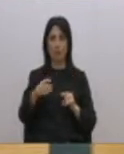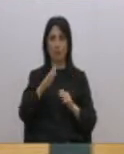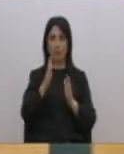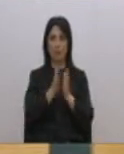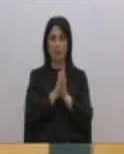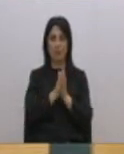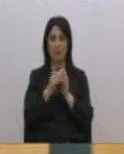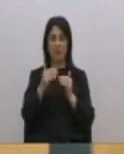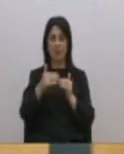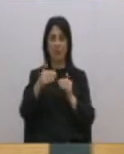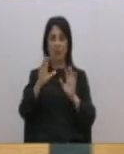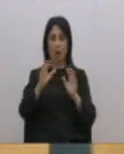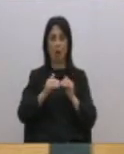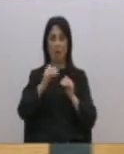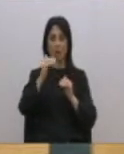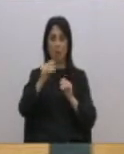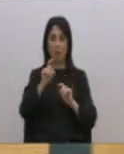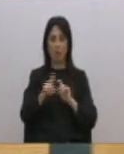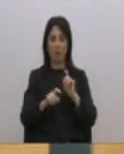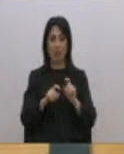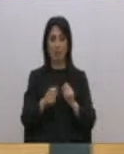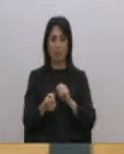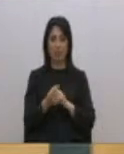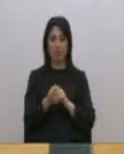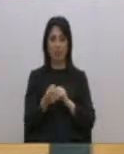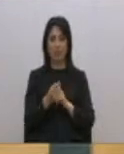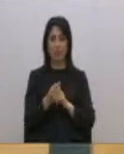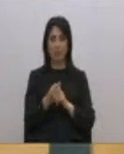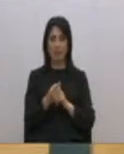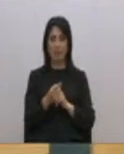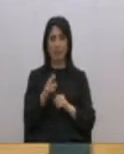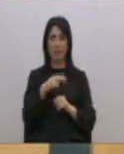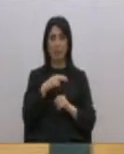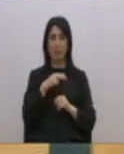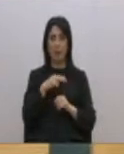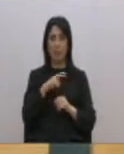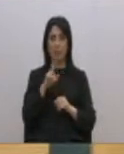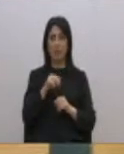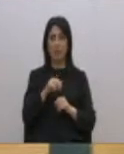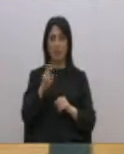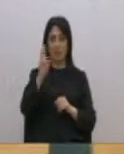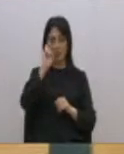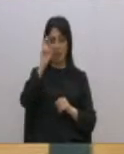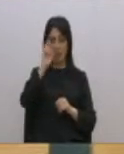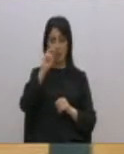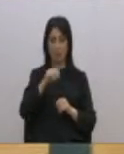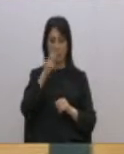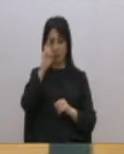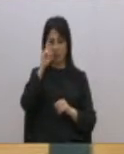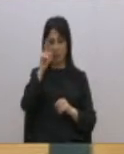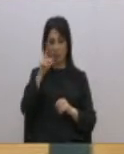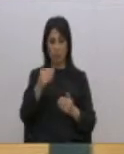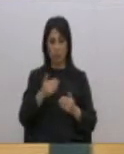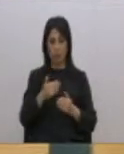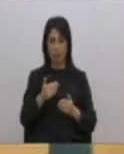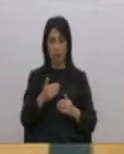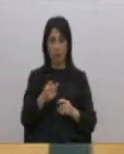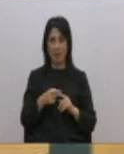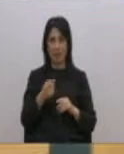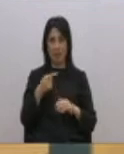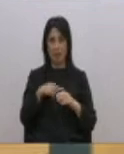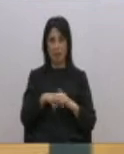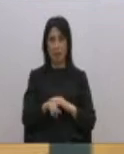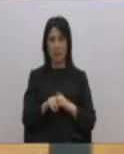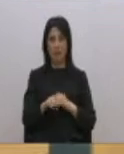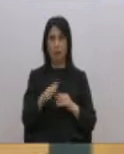telric, constituțiur, nabigev, sicios, parlamentul este da, heli suplebis, da, taurobis, sovrebaș. Acum am găsit